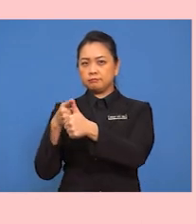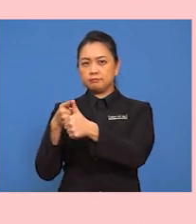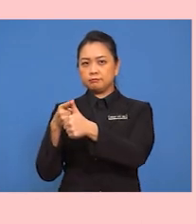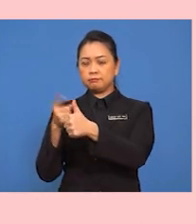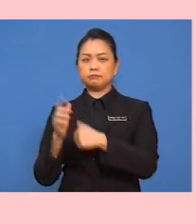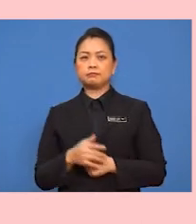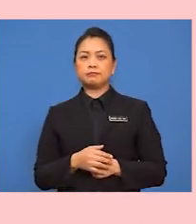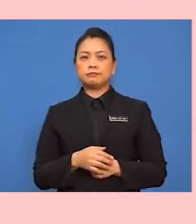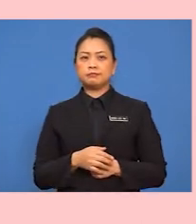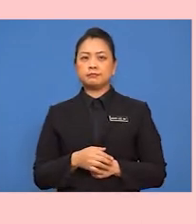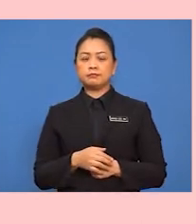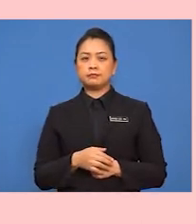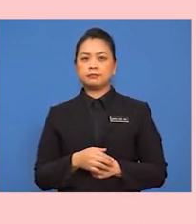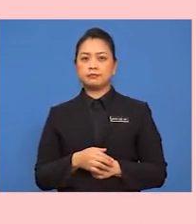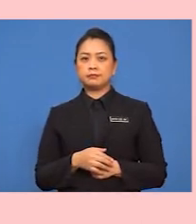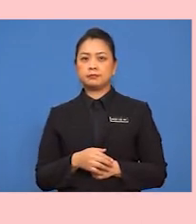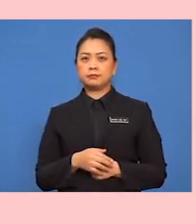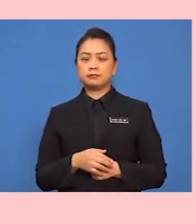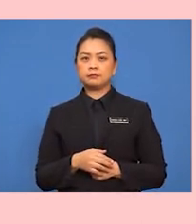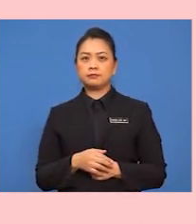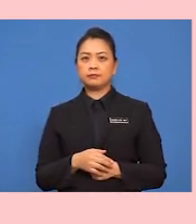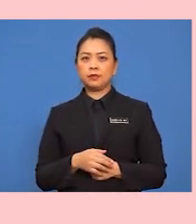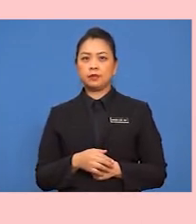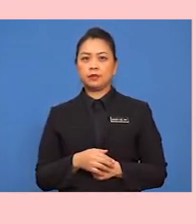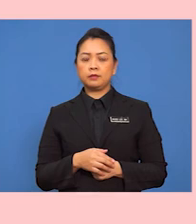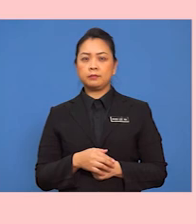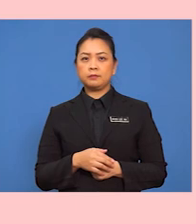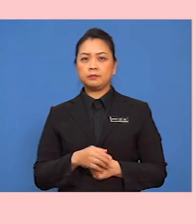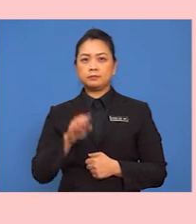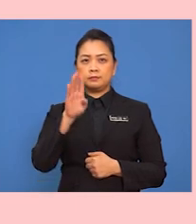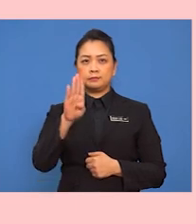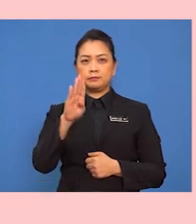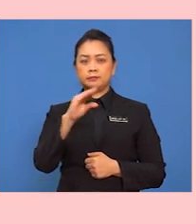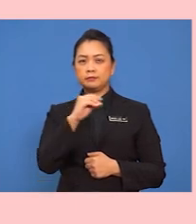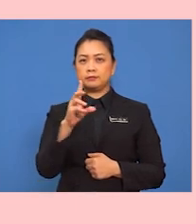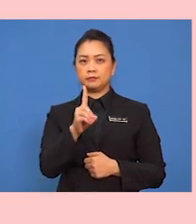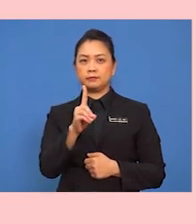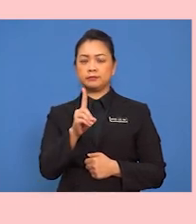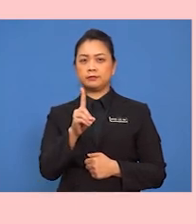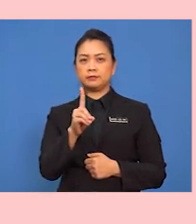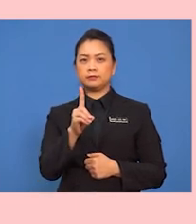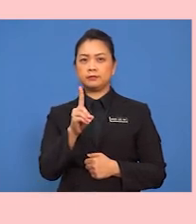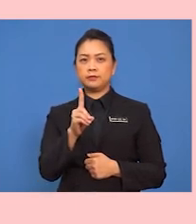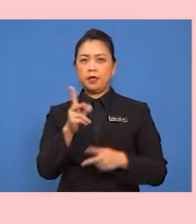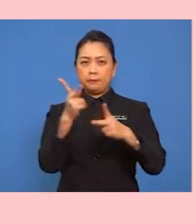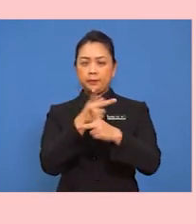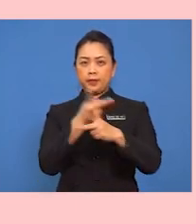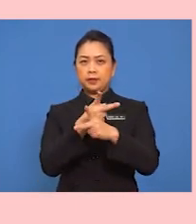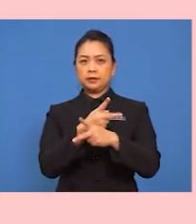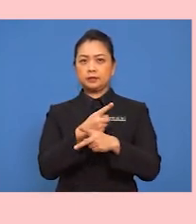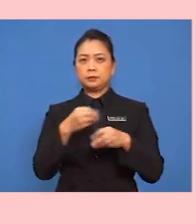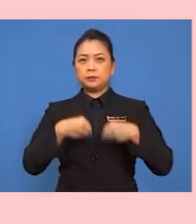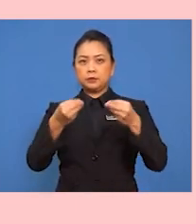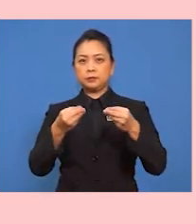matriks beringkat 2 darab 2. B dan D merupakan pekali